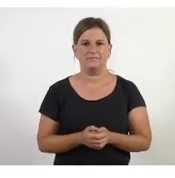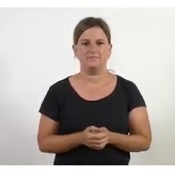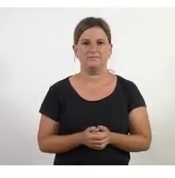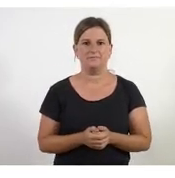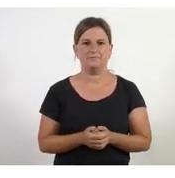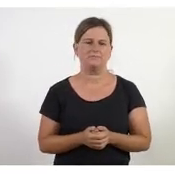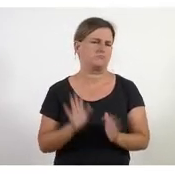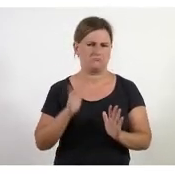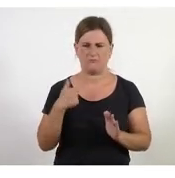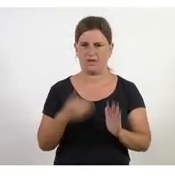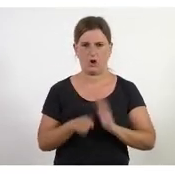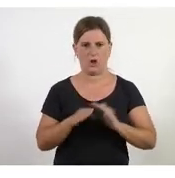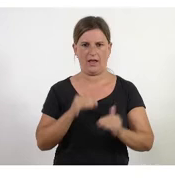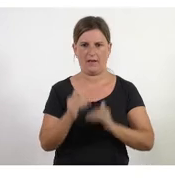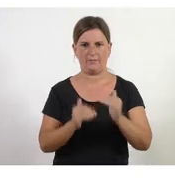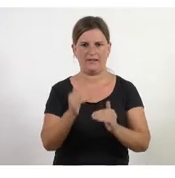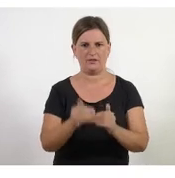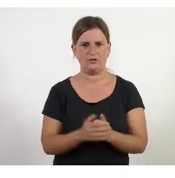Bueno, jo vaig avançant. Sí,